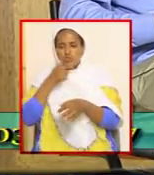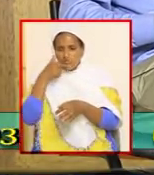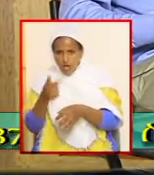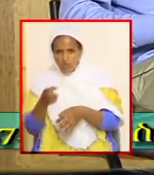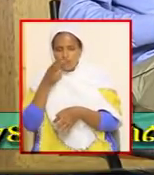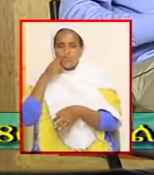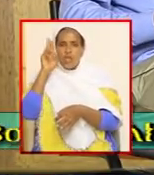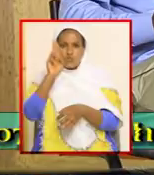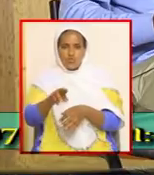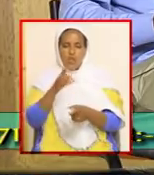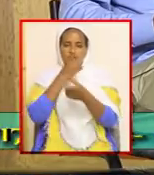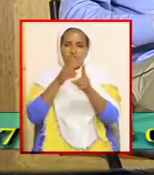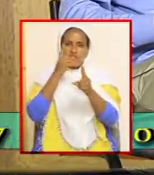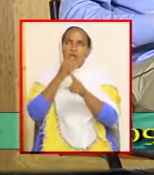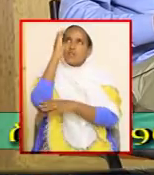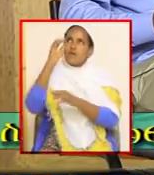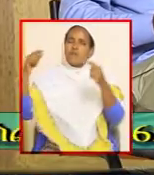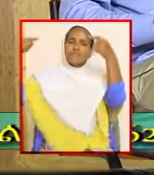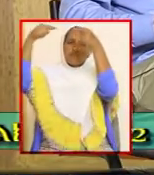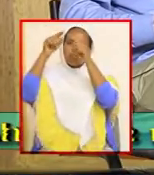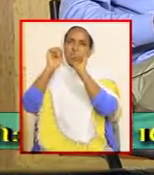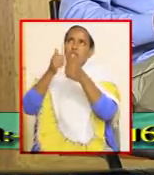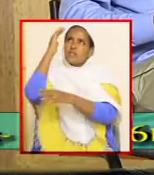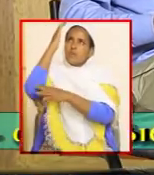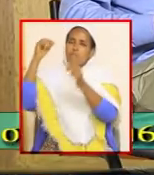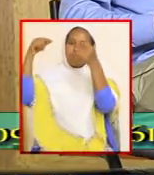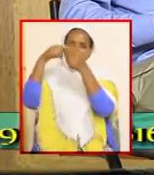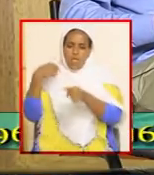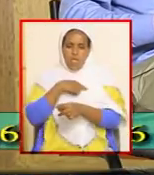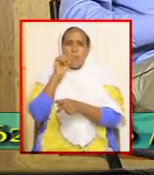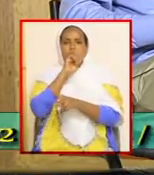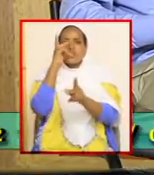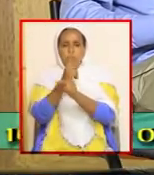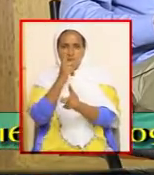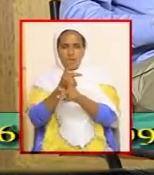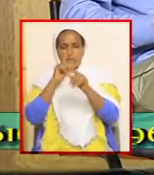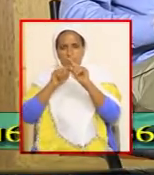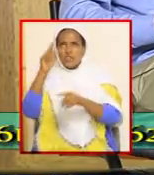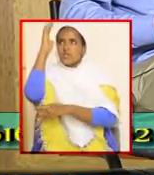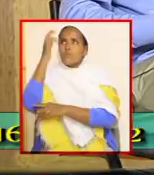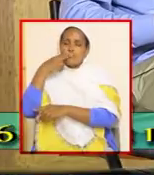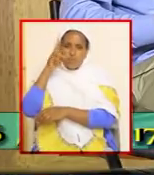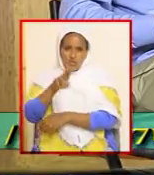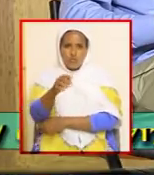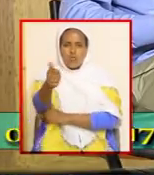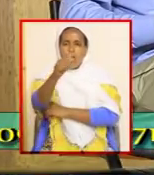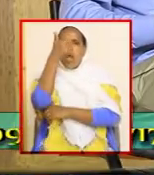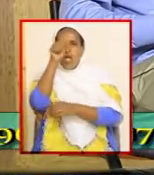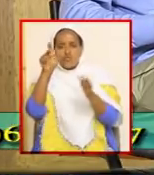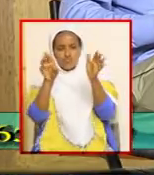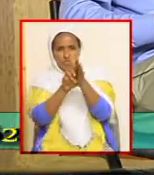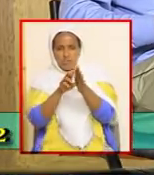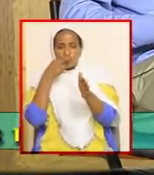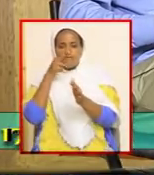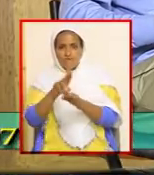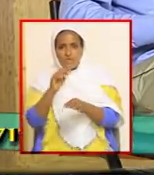ይናገራሉ ያዙናል ፈጣሪን ጋር ምን ማድረግ እንዳለብን እንዴ መገናኘት እንዳለብን ከኛ ምን ይተበቃል ሪሊ እግዚአብሔር የሚያዘውን አስርሱን